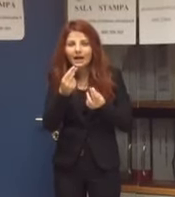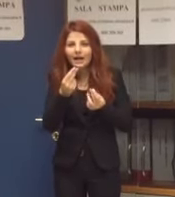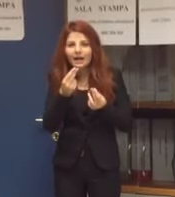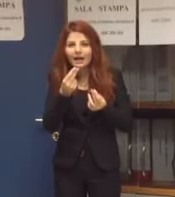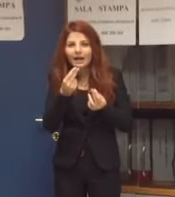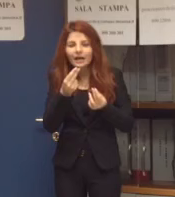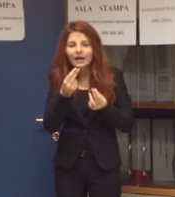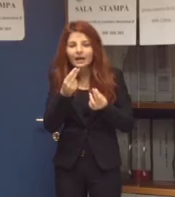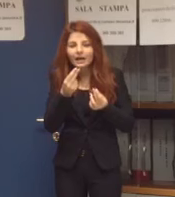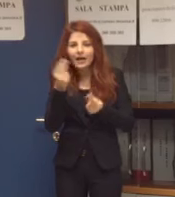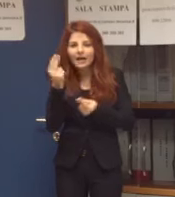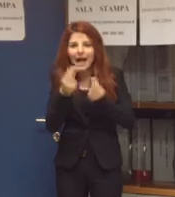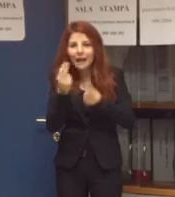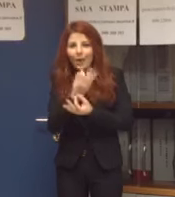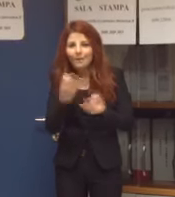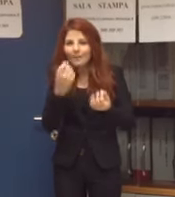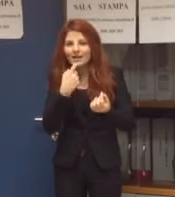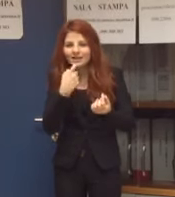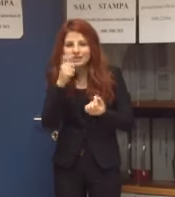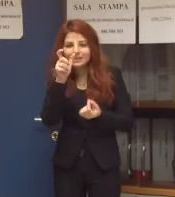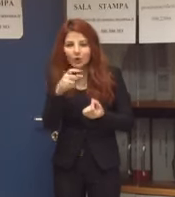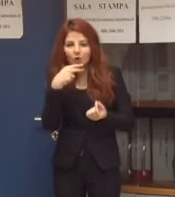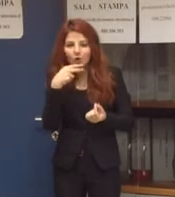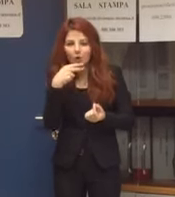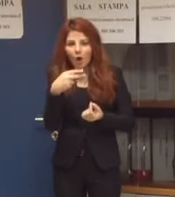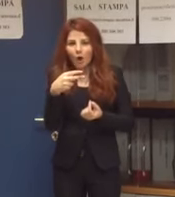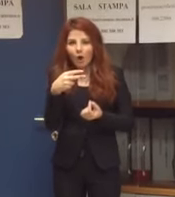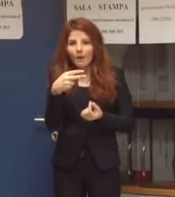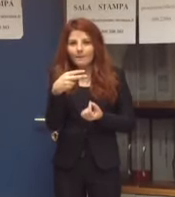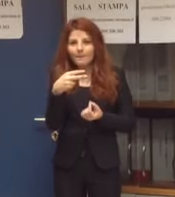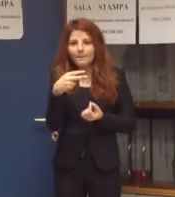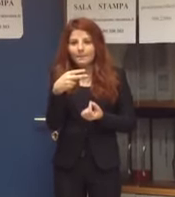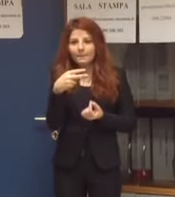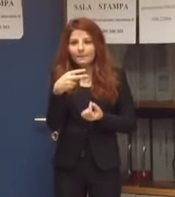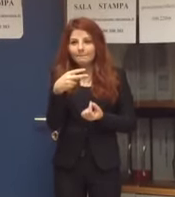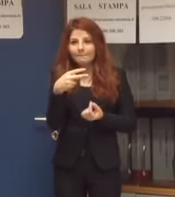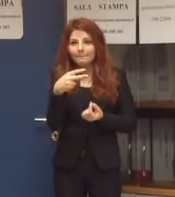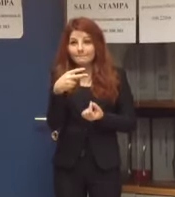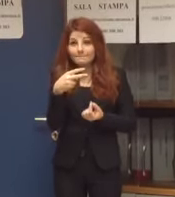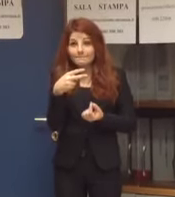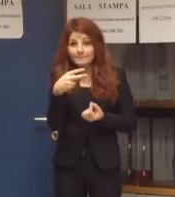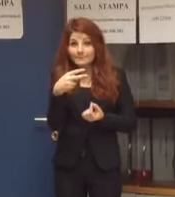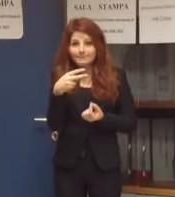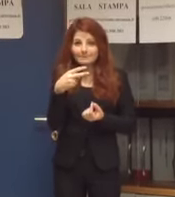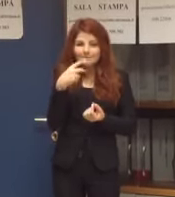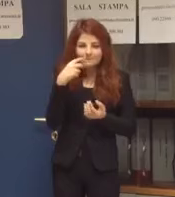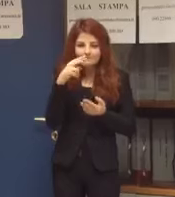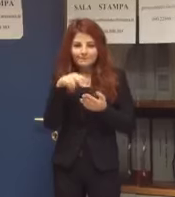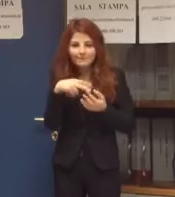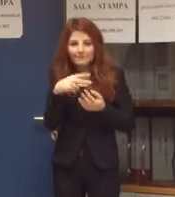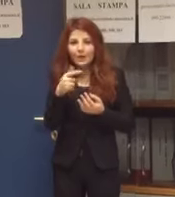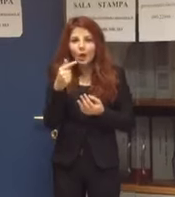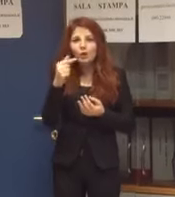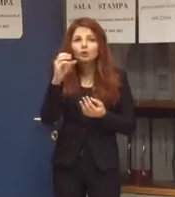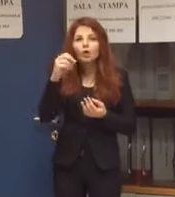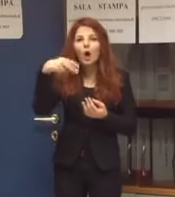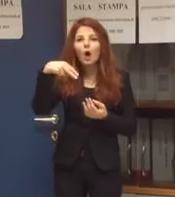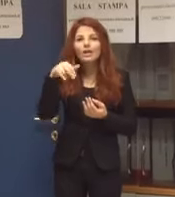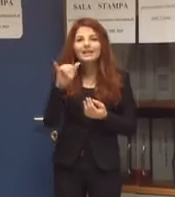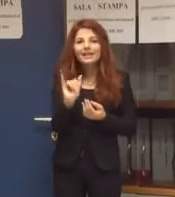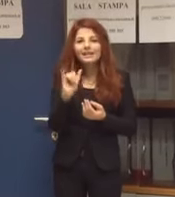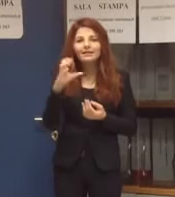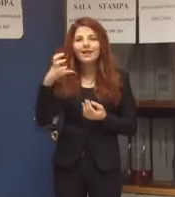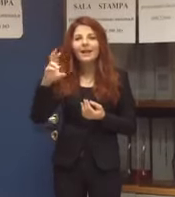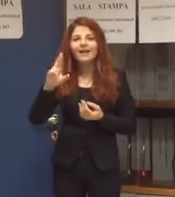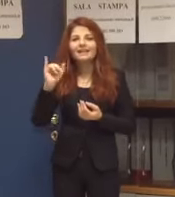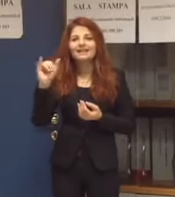allora si chiama esattamente, ecco, qui individuato con i nostri sistemi, Tony